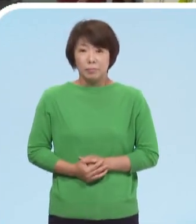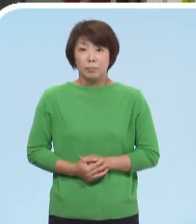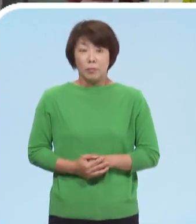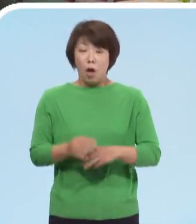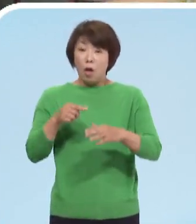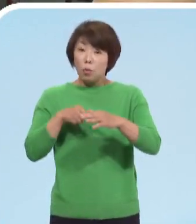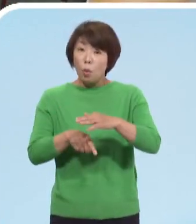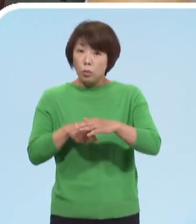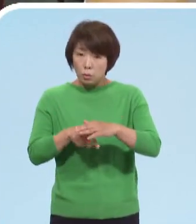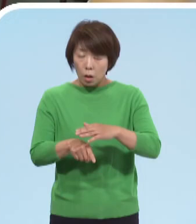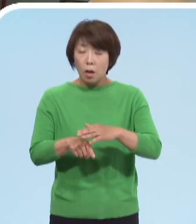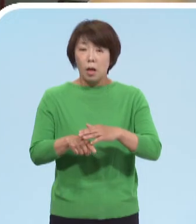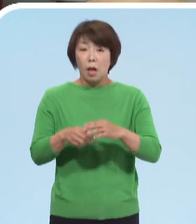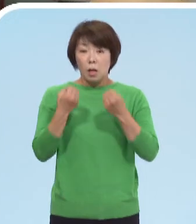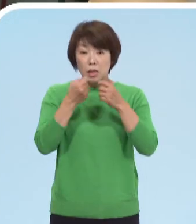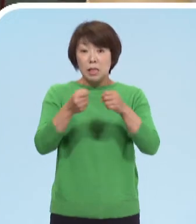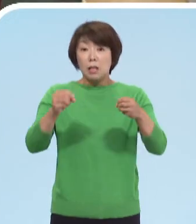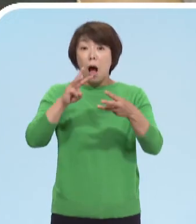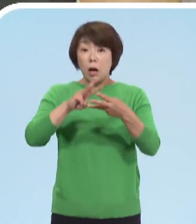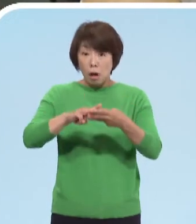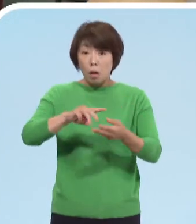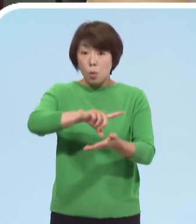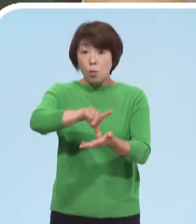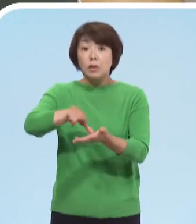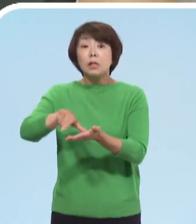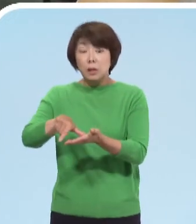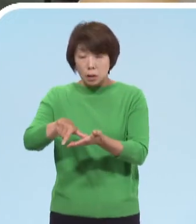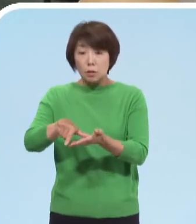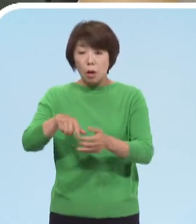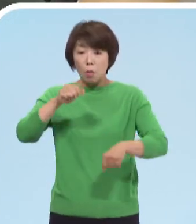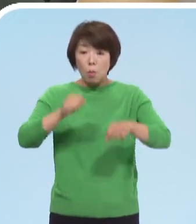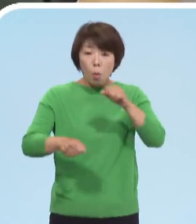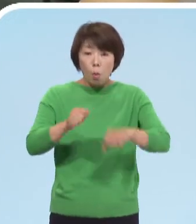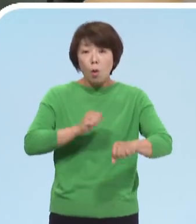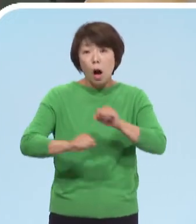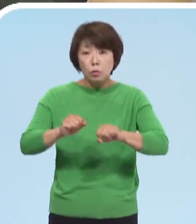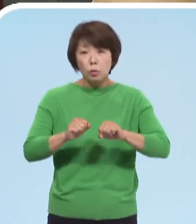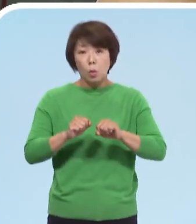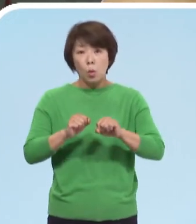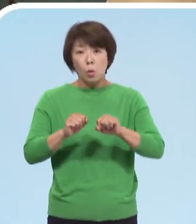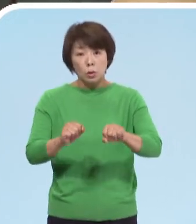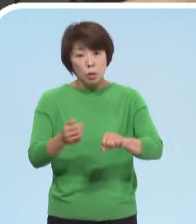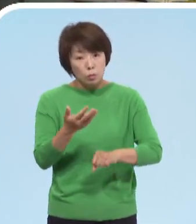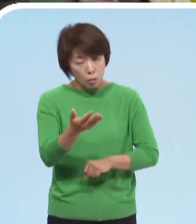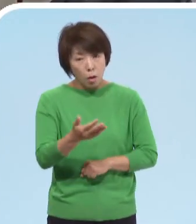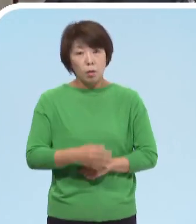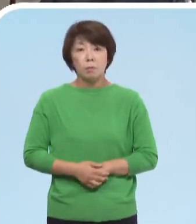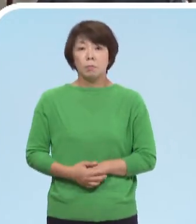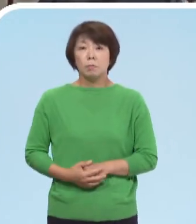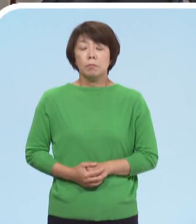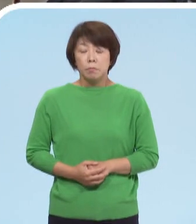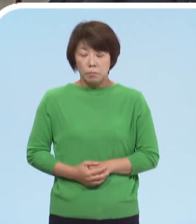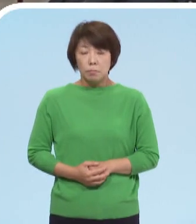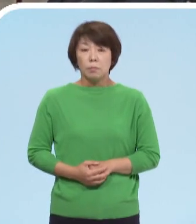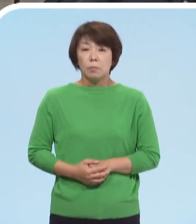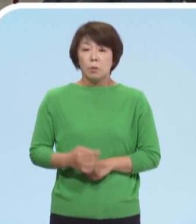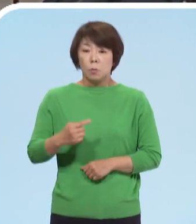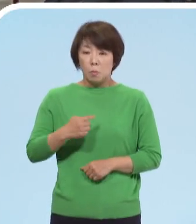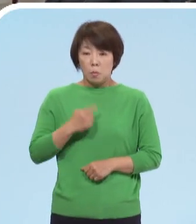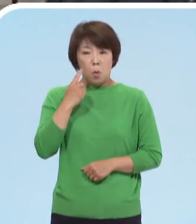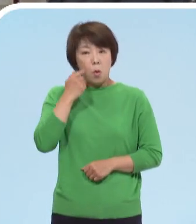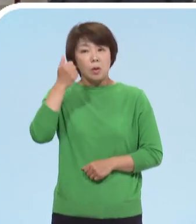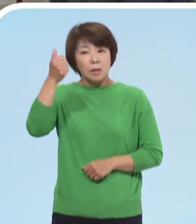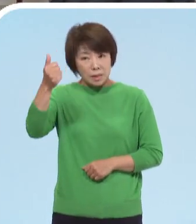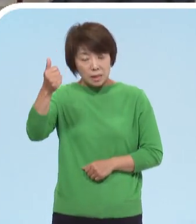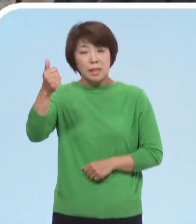んで、なんでね、はい、またその新長田でこのオーケストラの活動をされているんですか？ う ん、 あのうちの父